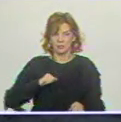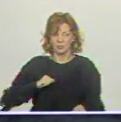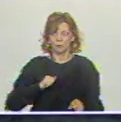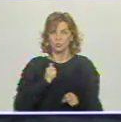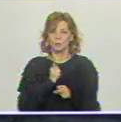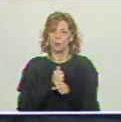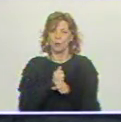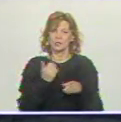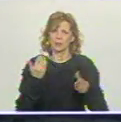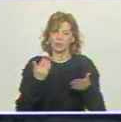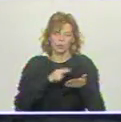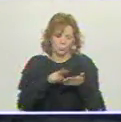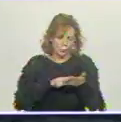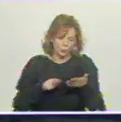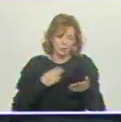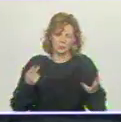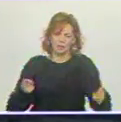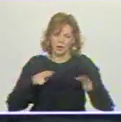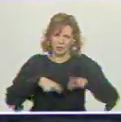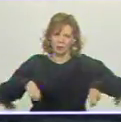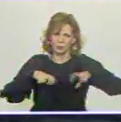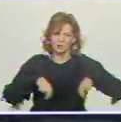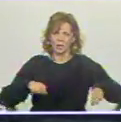documentare este extrem de elaborată și